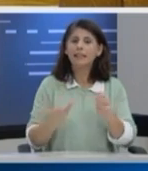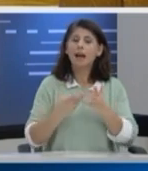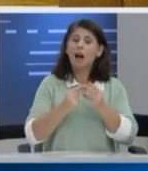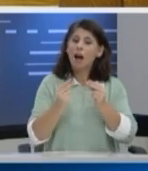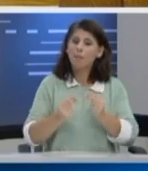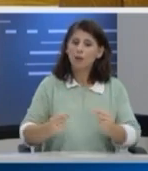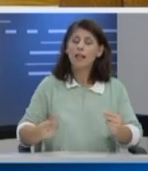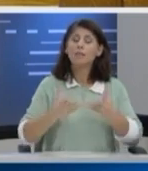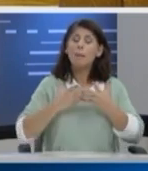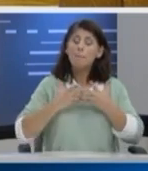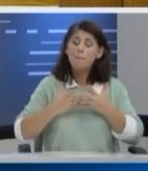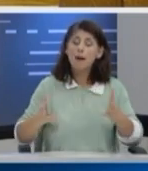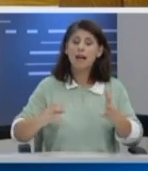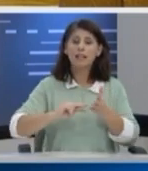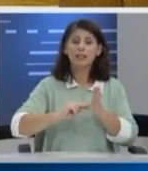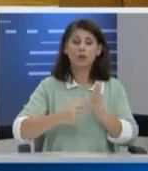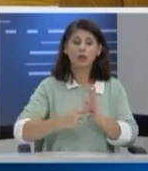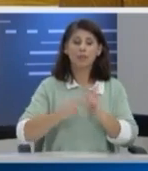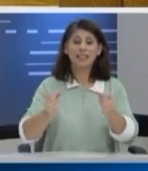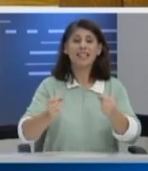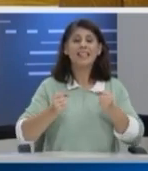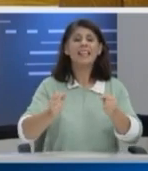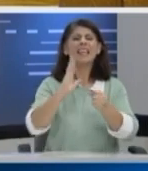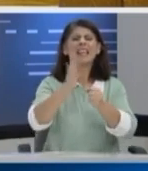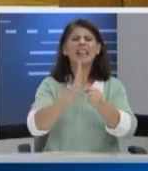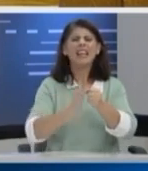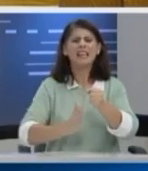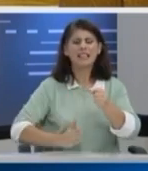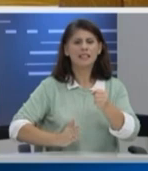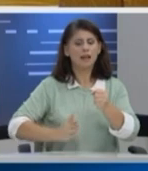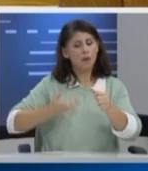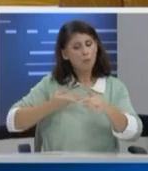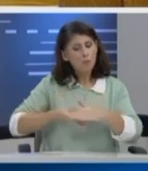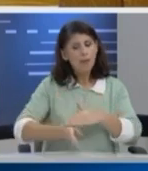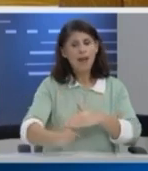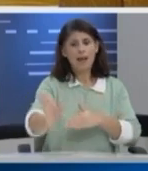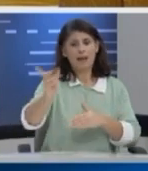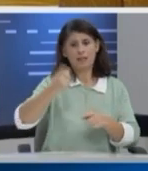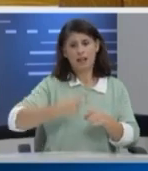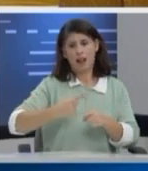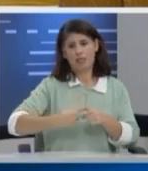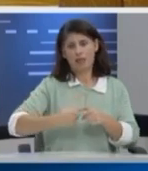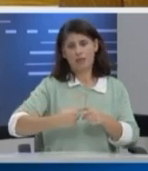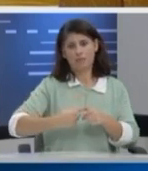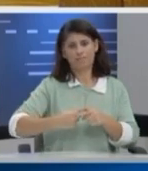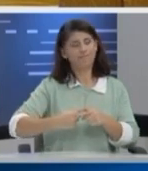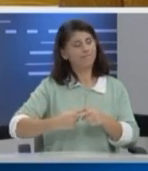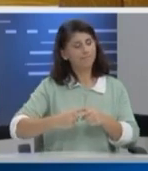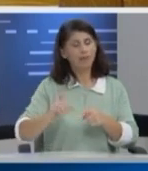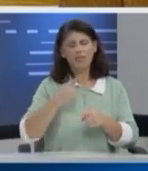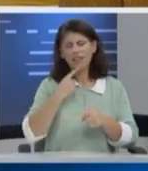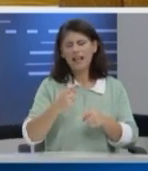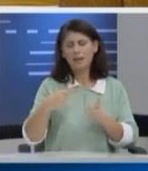της μεγαλύτερης οικονομικής κρίσης που βίωσε η πατρίδα μας τα τελευταία χρόνια, δεν θα έλεγα